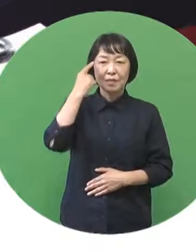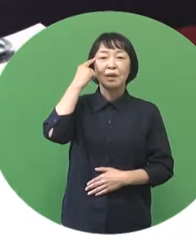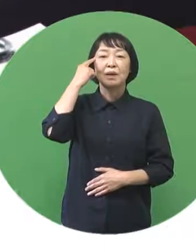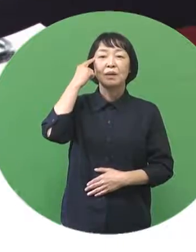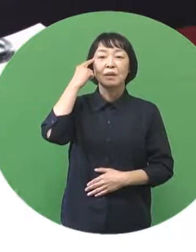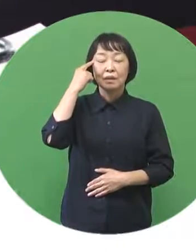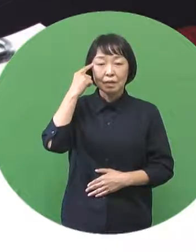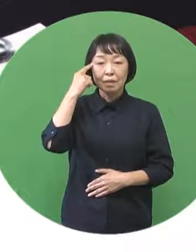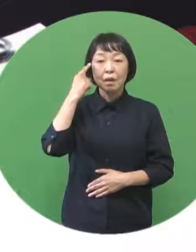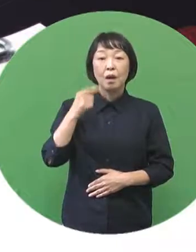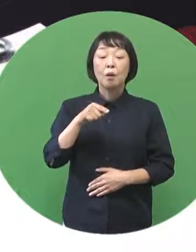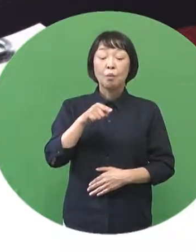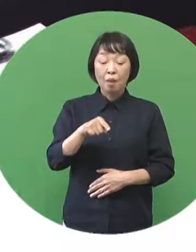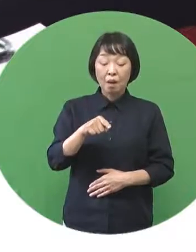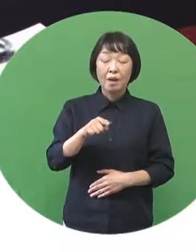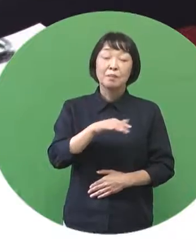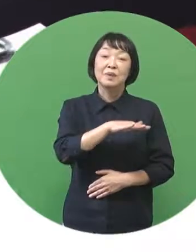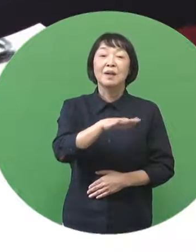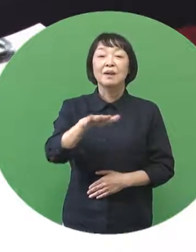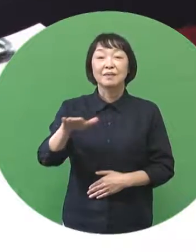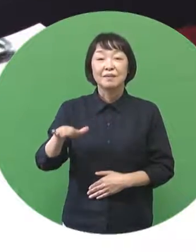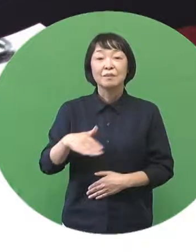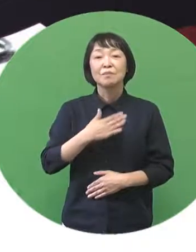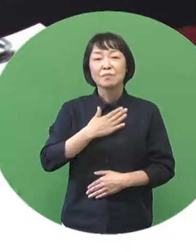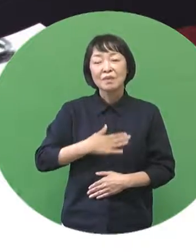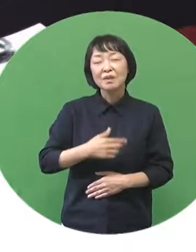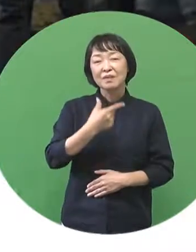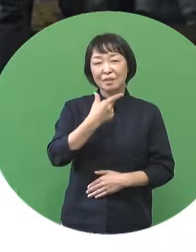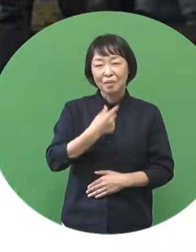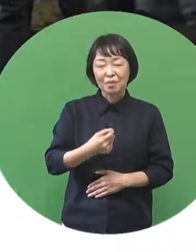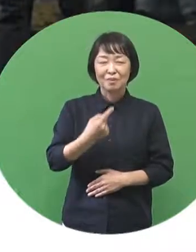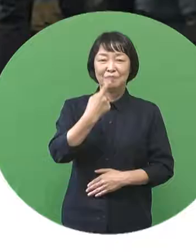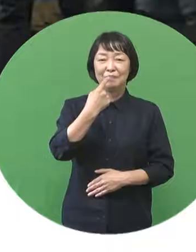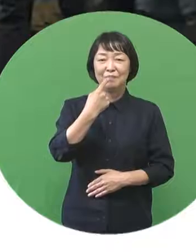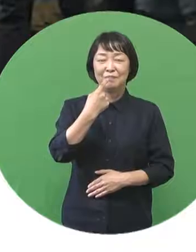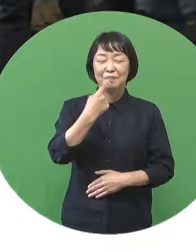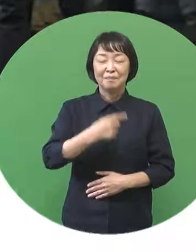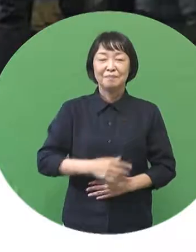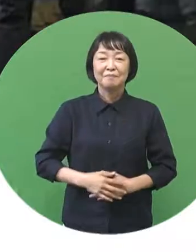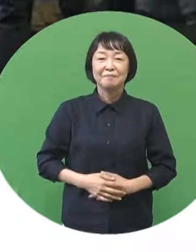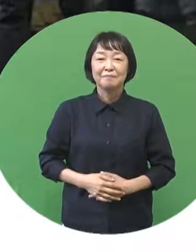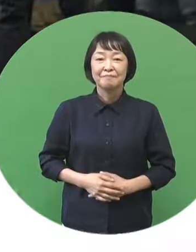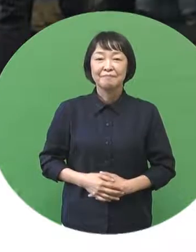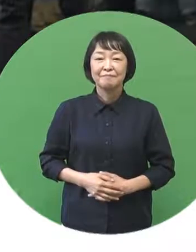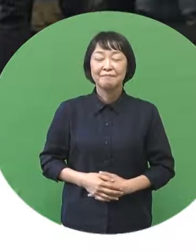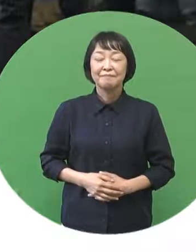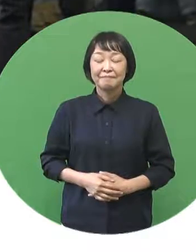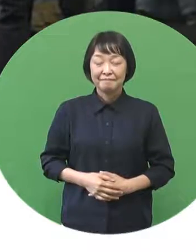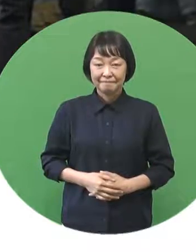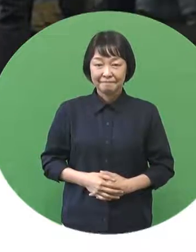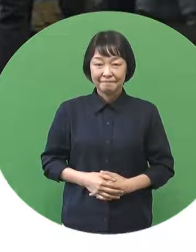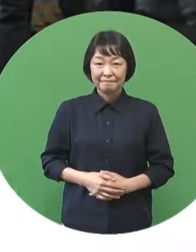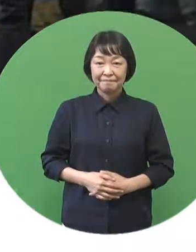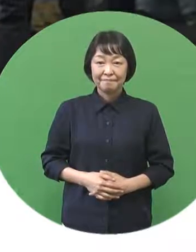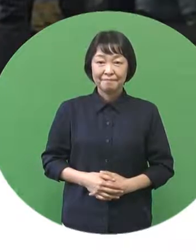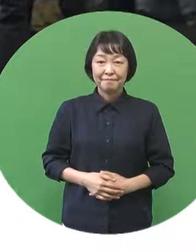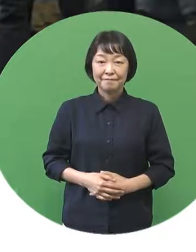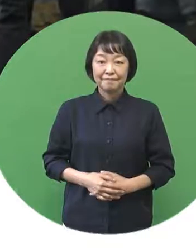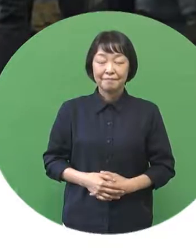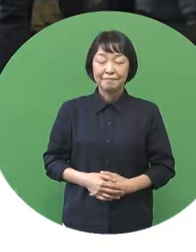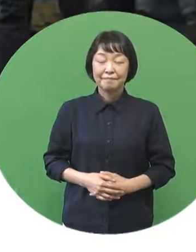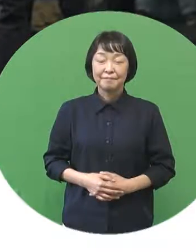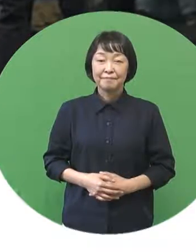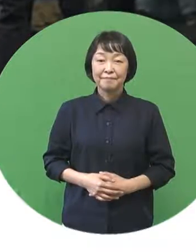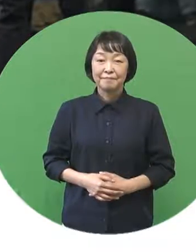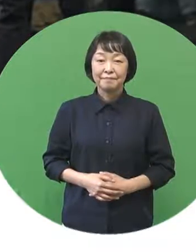けるのが、自分たちにとっても一番こう分かってもらえるっていうところにつながるかなと思っております